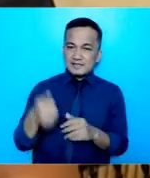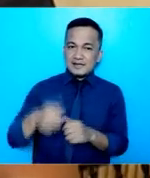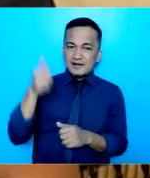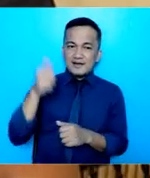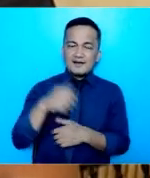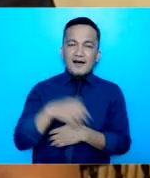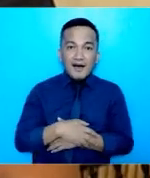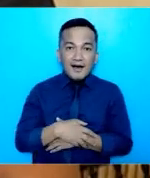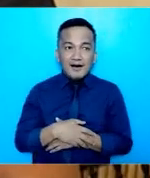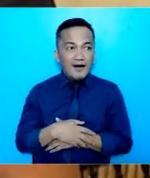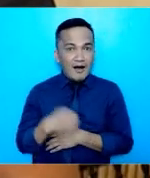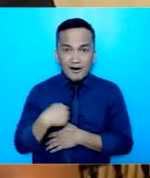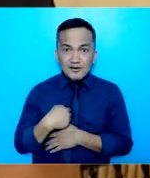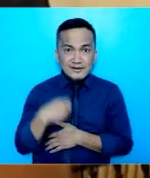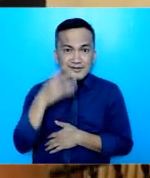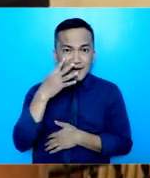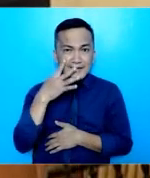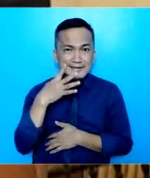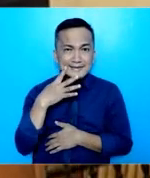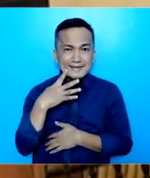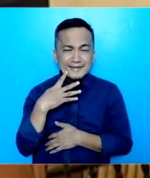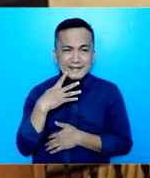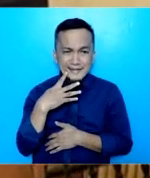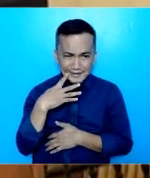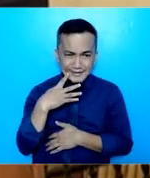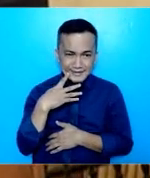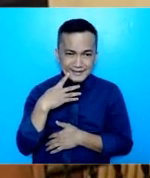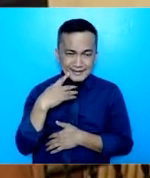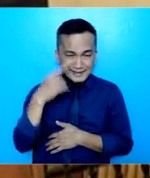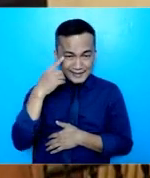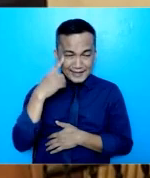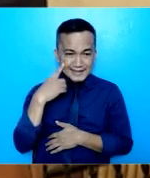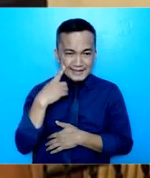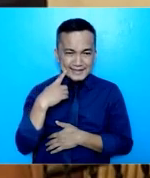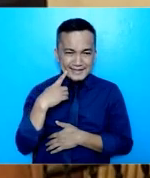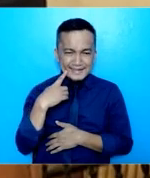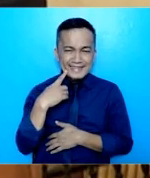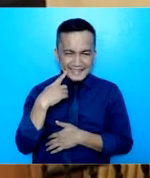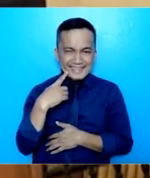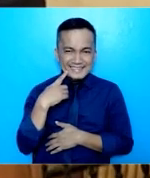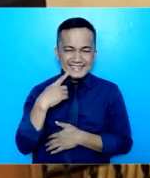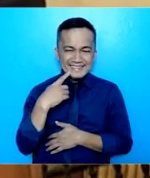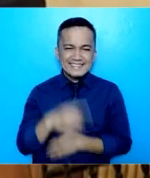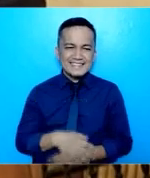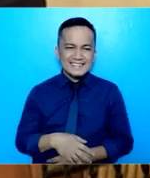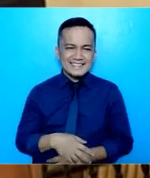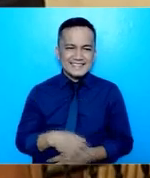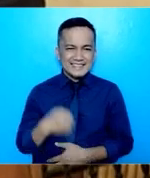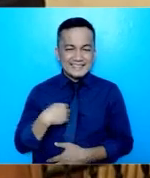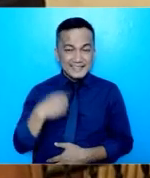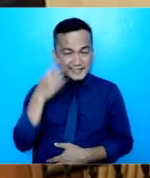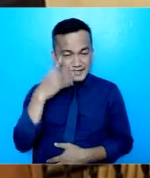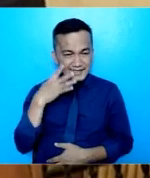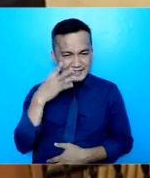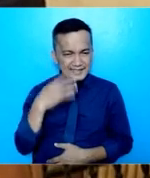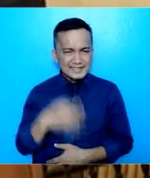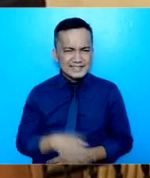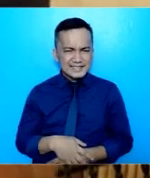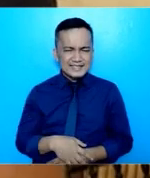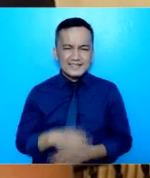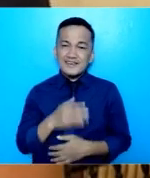crying. I was in tears. I go, Juliana, I'm so happy, Juliana. I'm so happy. I was crying. I'm so happy.